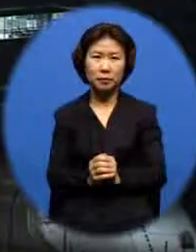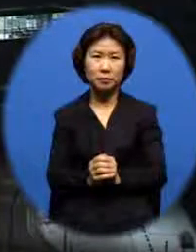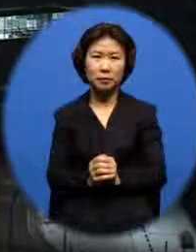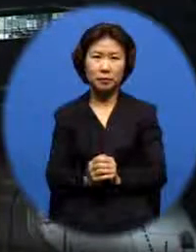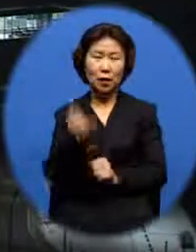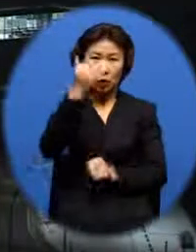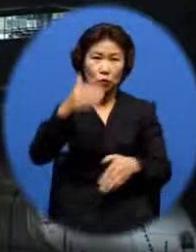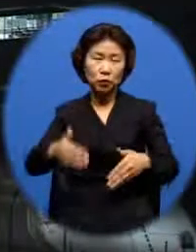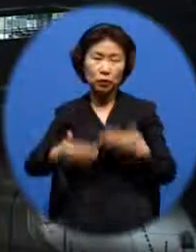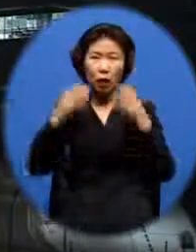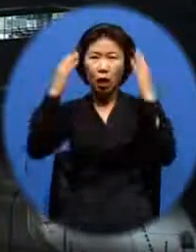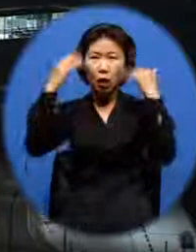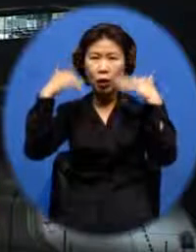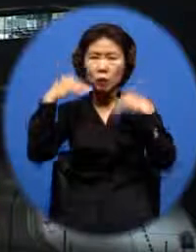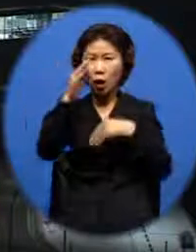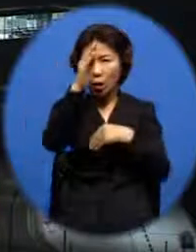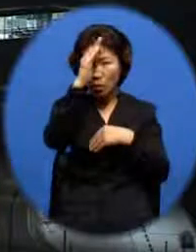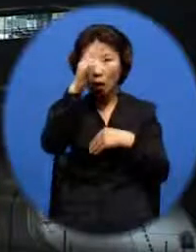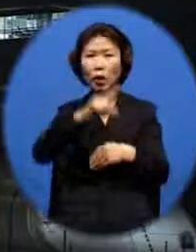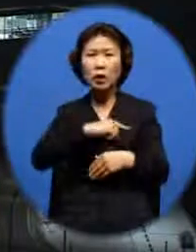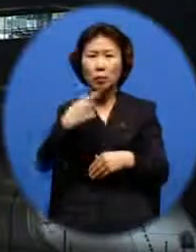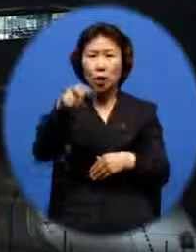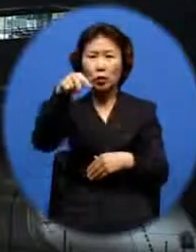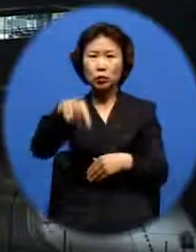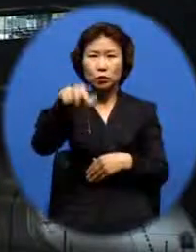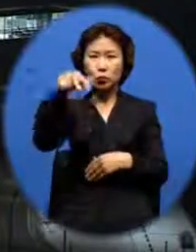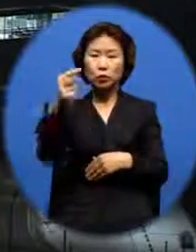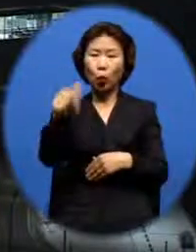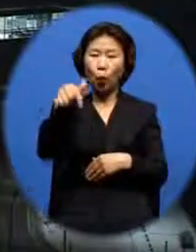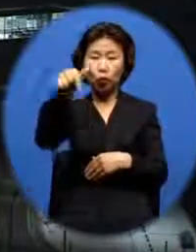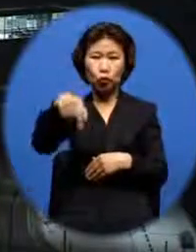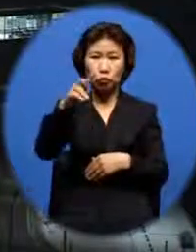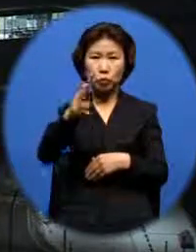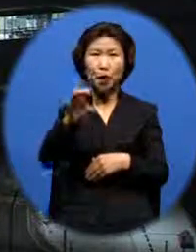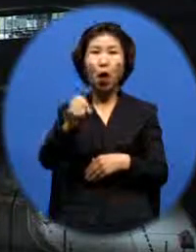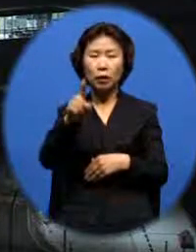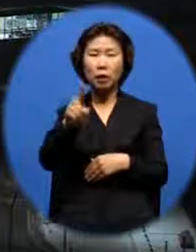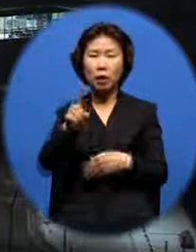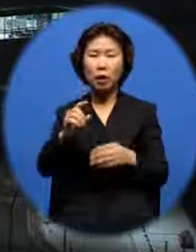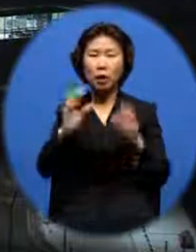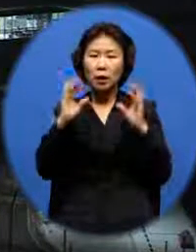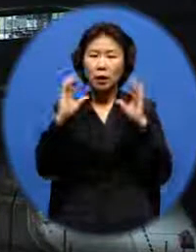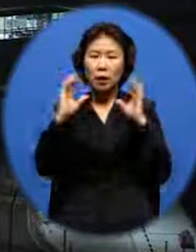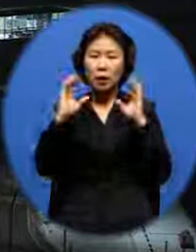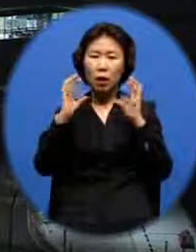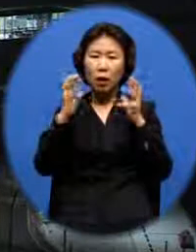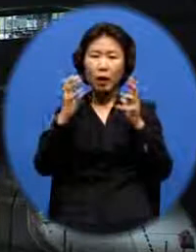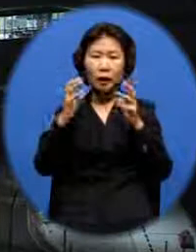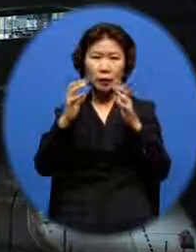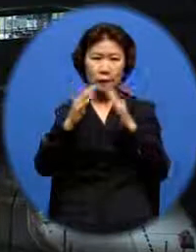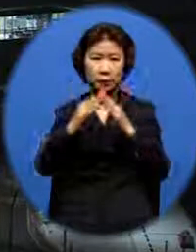충남도는 여름철 영유아들에게 많이 걸리는 수족구병 예방을 위해 어린이집 및 유치원 등에서 개인위생에 관심을 쏟아줄